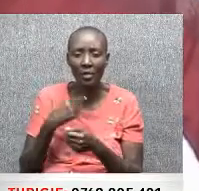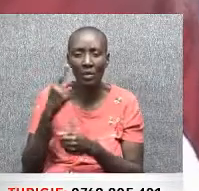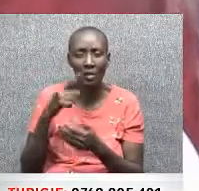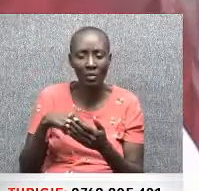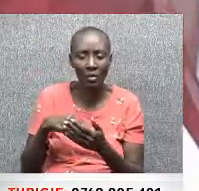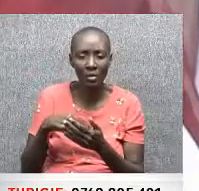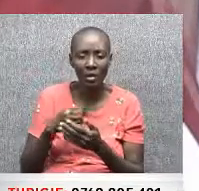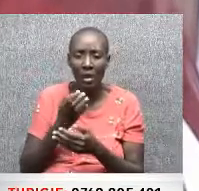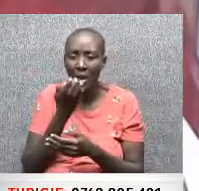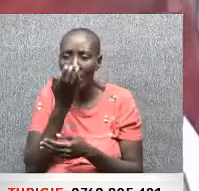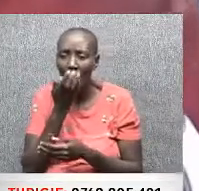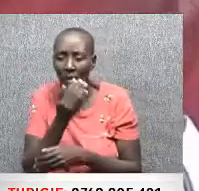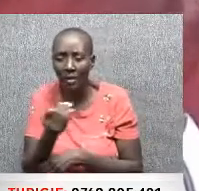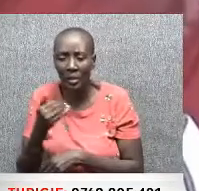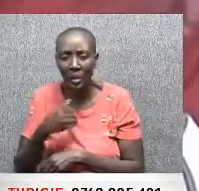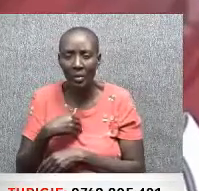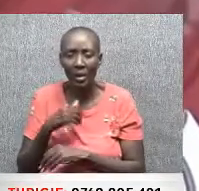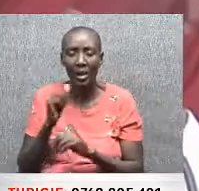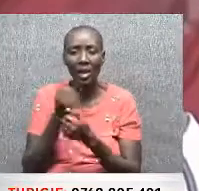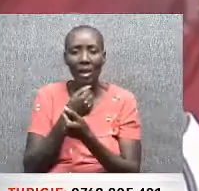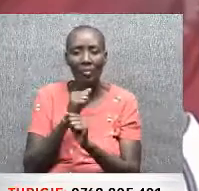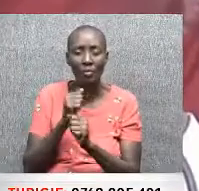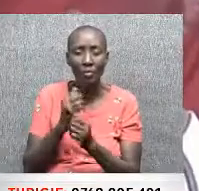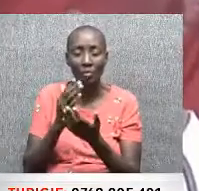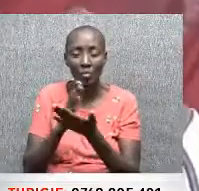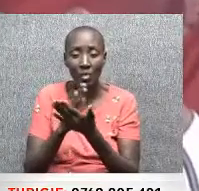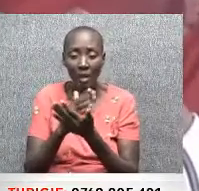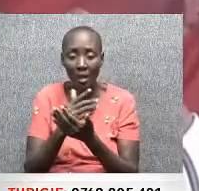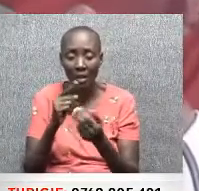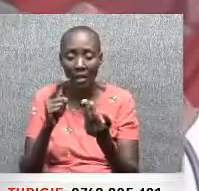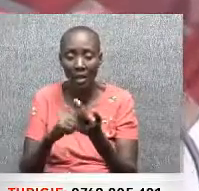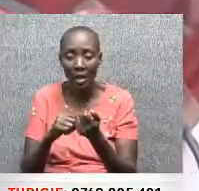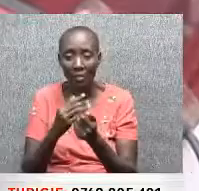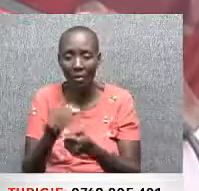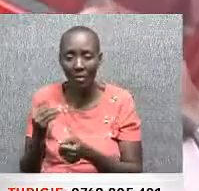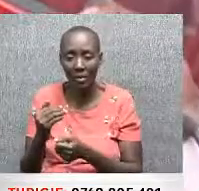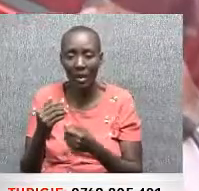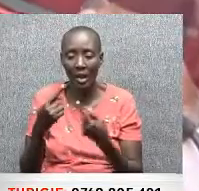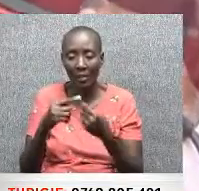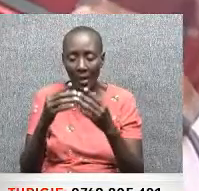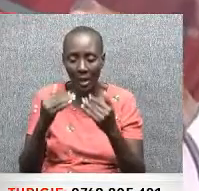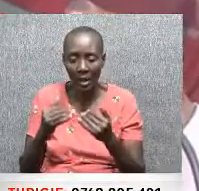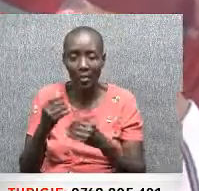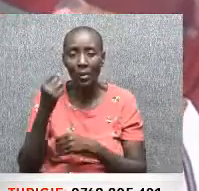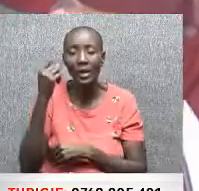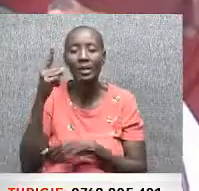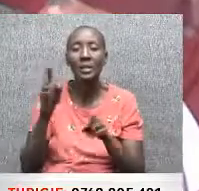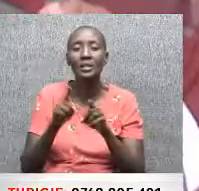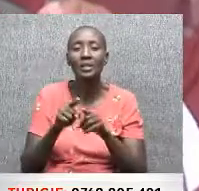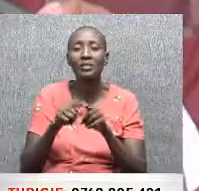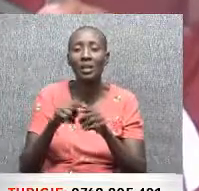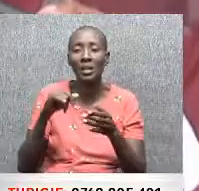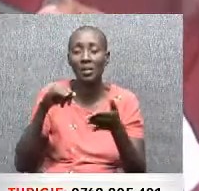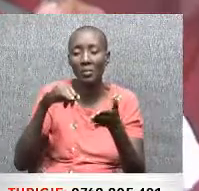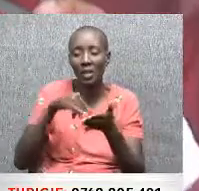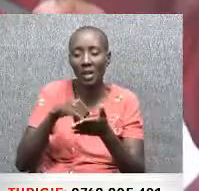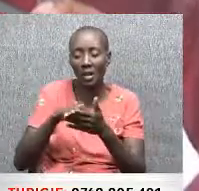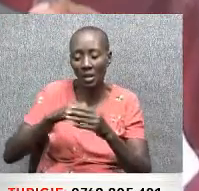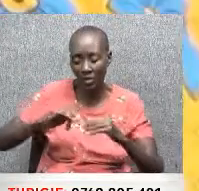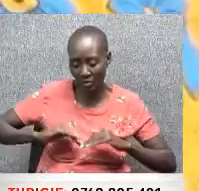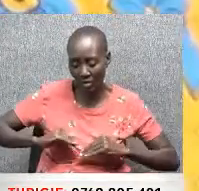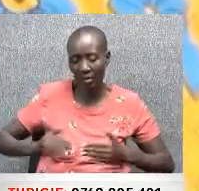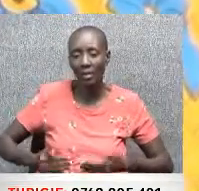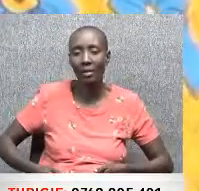wangu. Huwezi kusema namba ya watoto, lakini sasa tumekubali tutasema hata paka ile huko kwa tumbo. Ndio ibate kuongeza